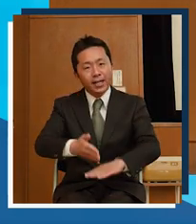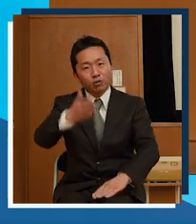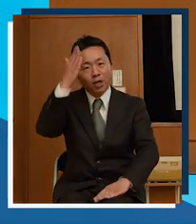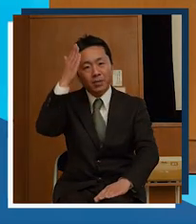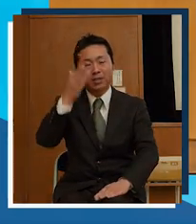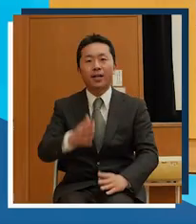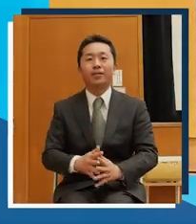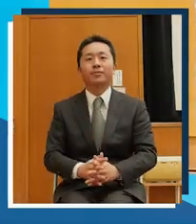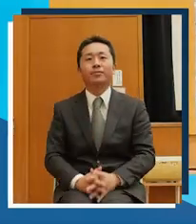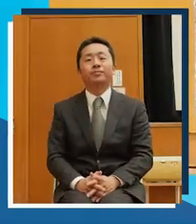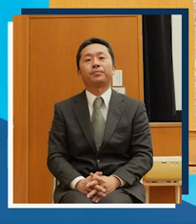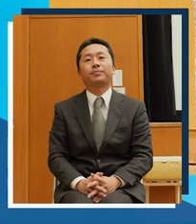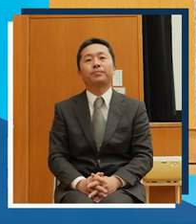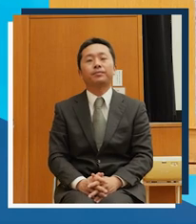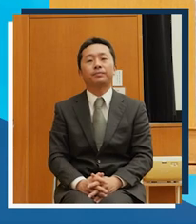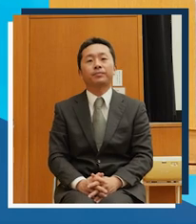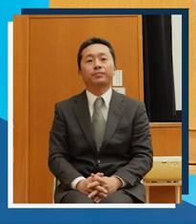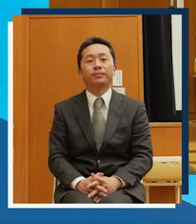ありがとうございまし